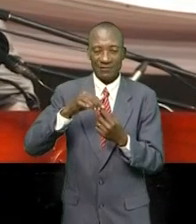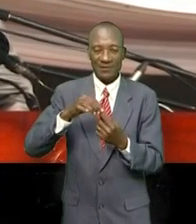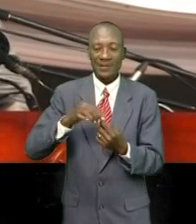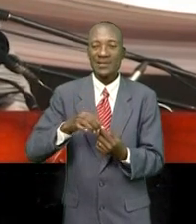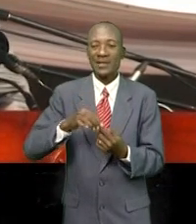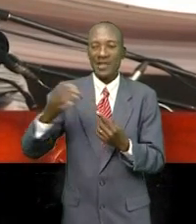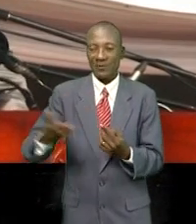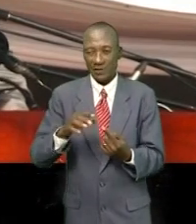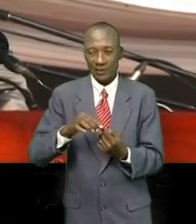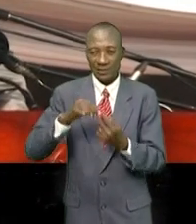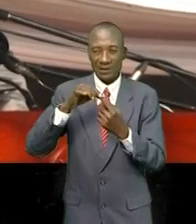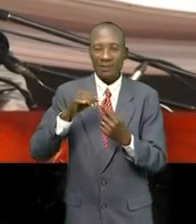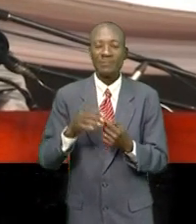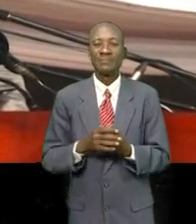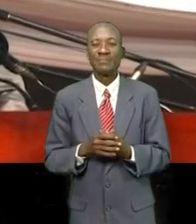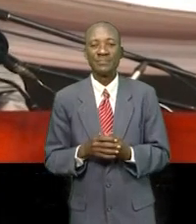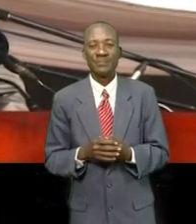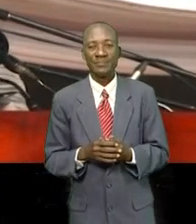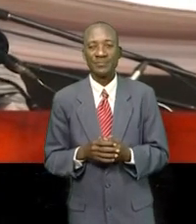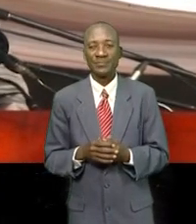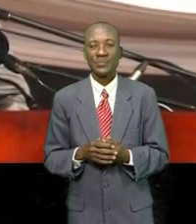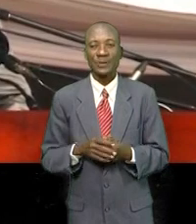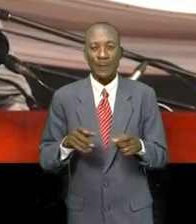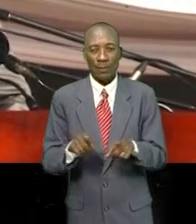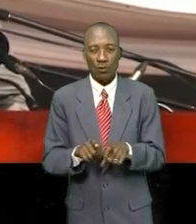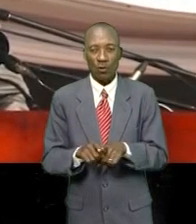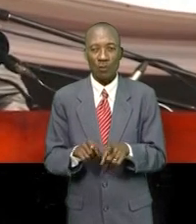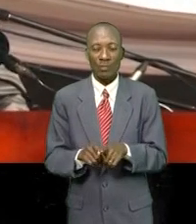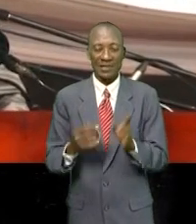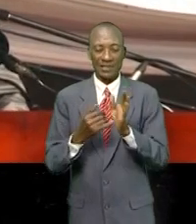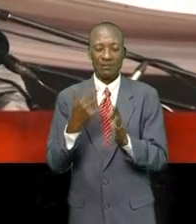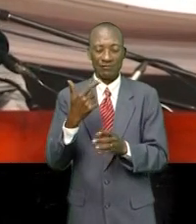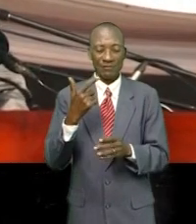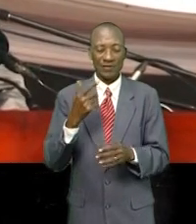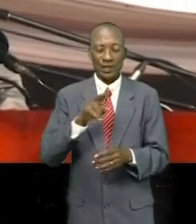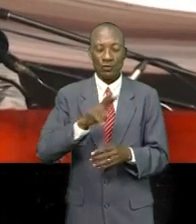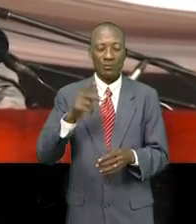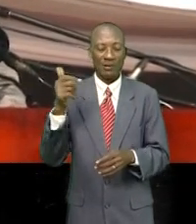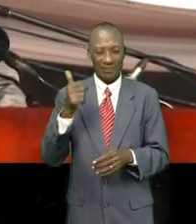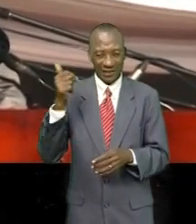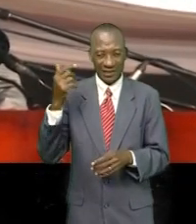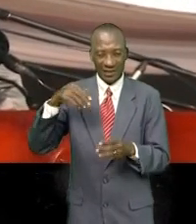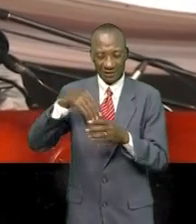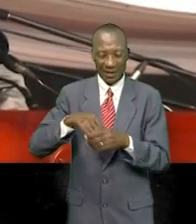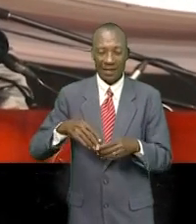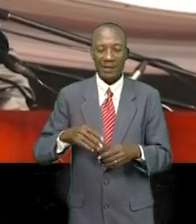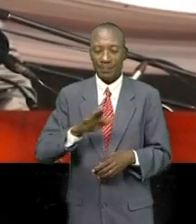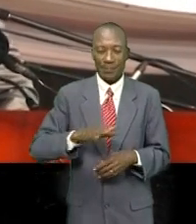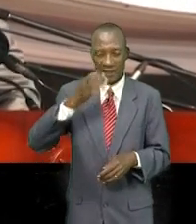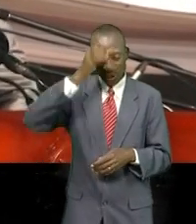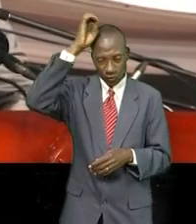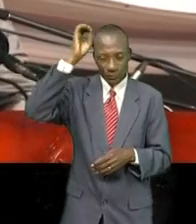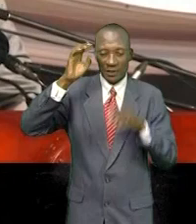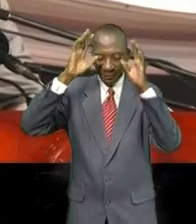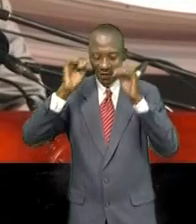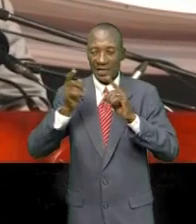qualités, comme je l'ai affirmé le 6 février 2021 à Addis Abeba en Éthiopie, dans le